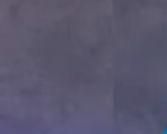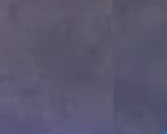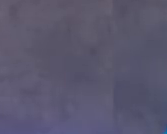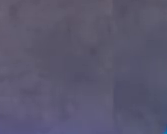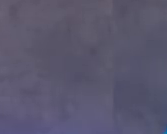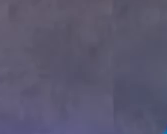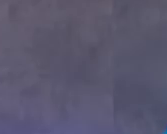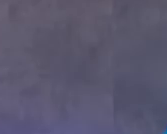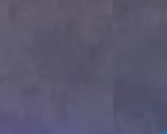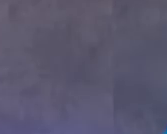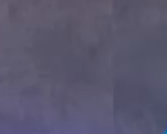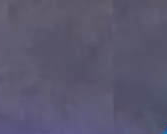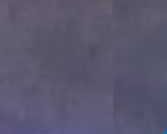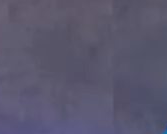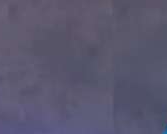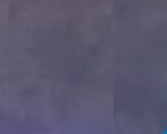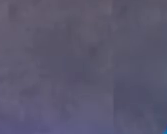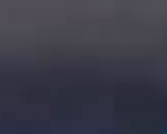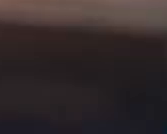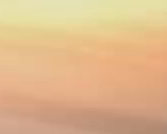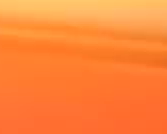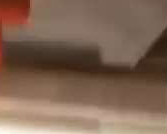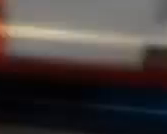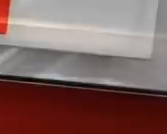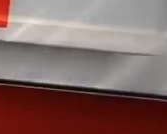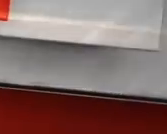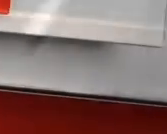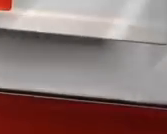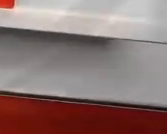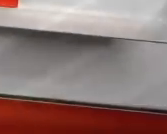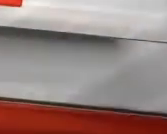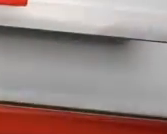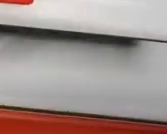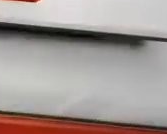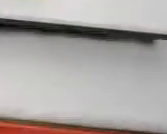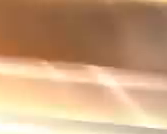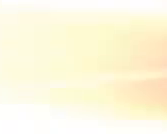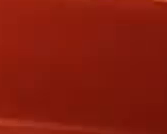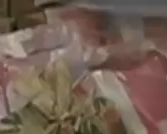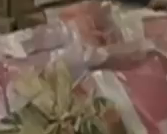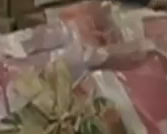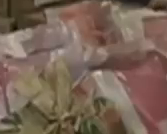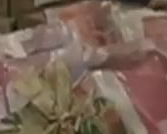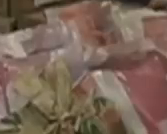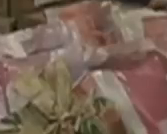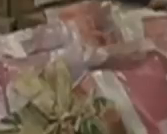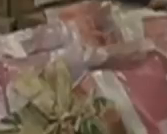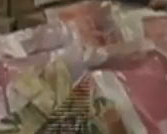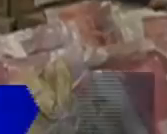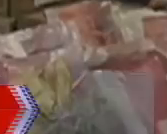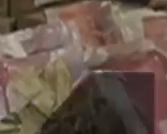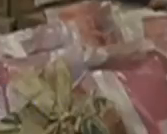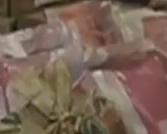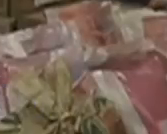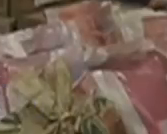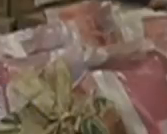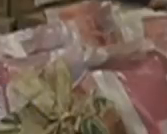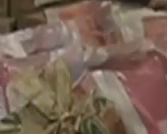na supply ng tubig. Nakatutok lahat si CJ Torida ng GMA Regional TV, Balitang Amiana.